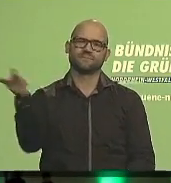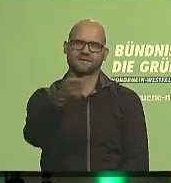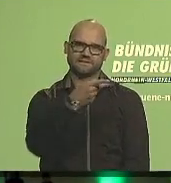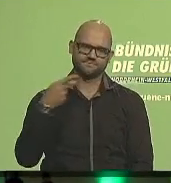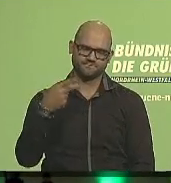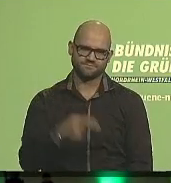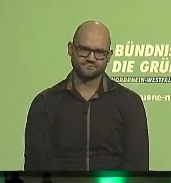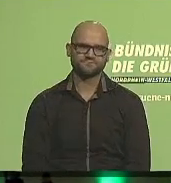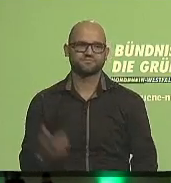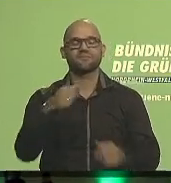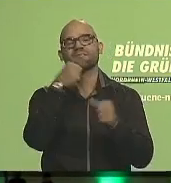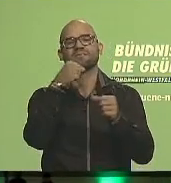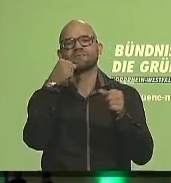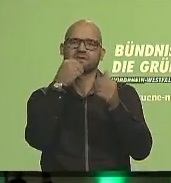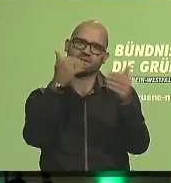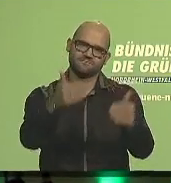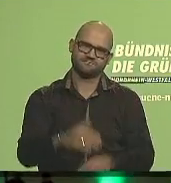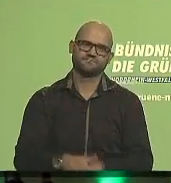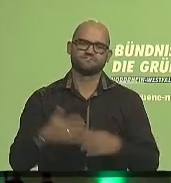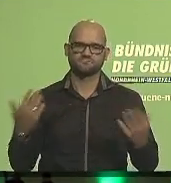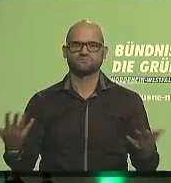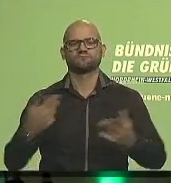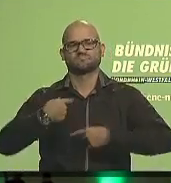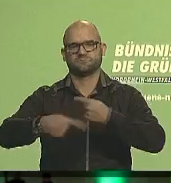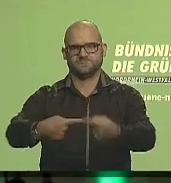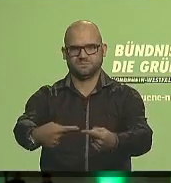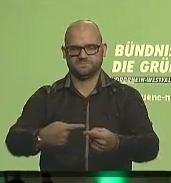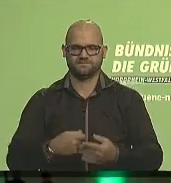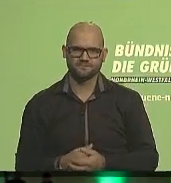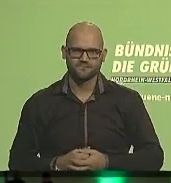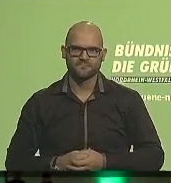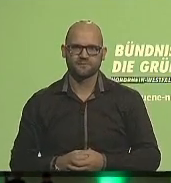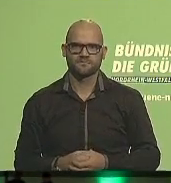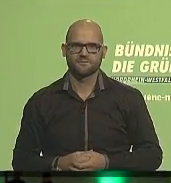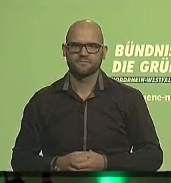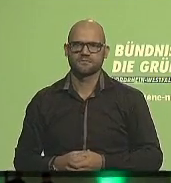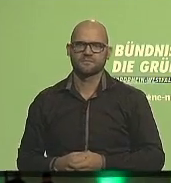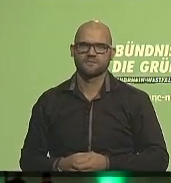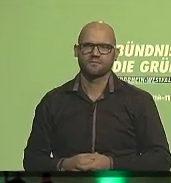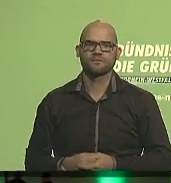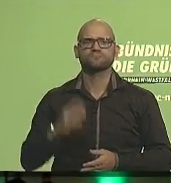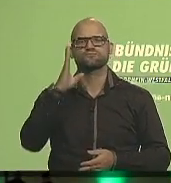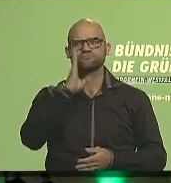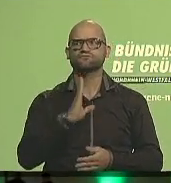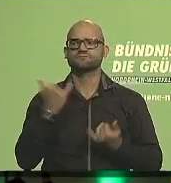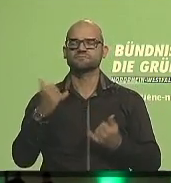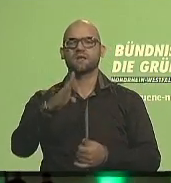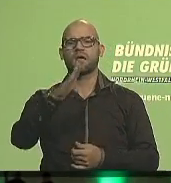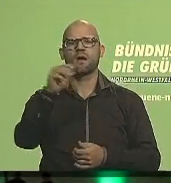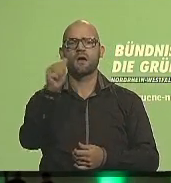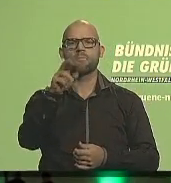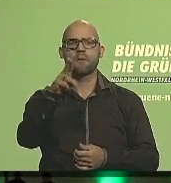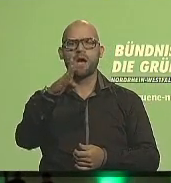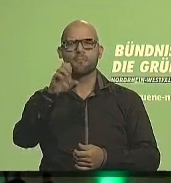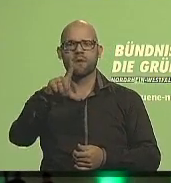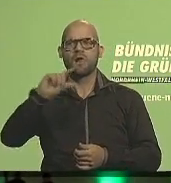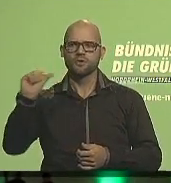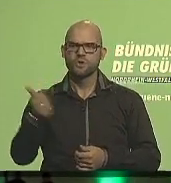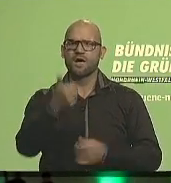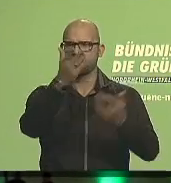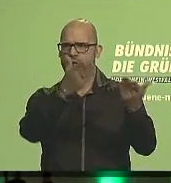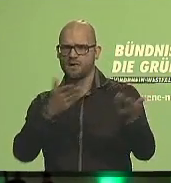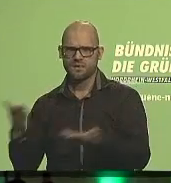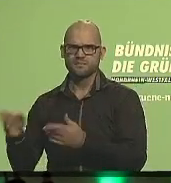angenommen. Vielen, vielen Dank. Dann können wir so verfahren. Und dann bitte ich zur Antragseinbringung Bärbel noch mal nach vorne. Bärbel, du